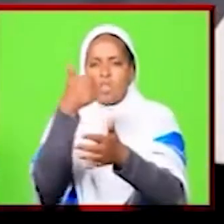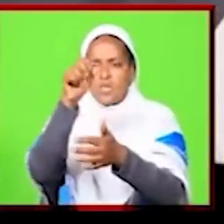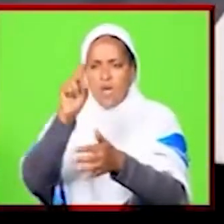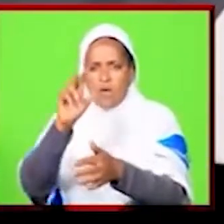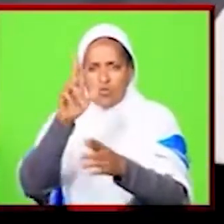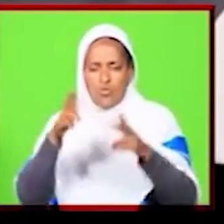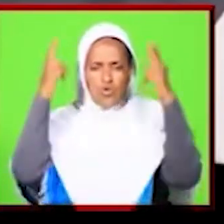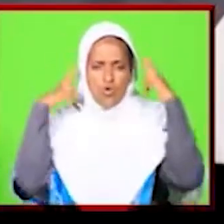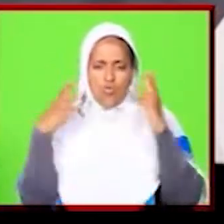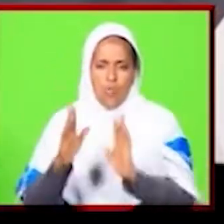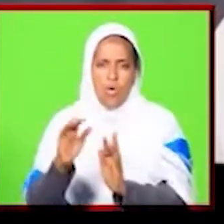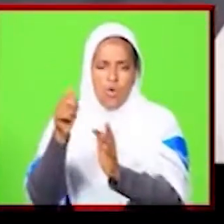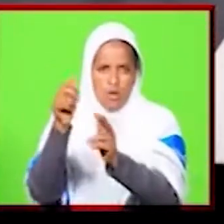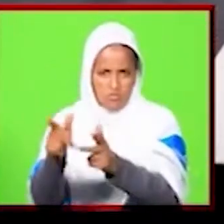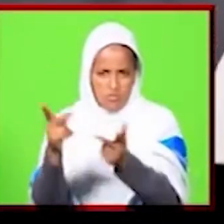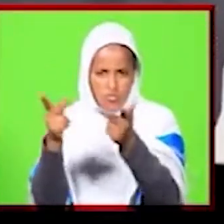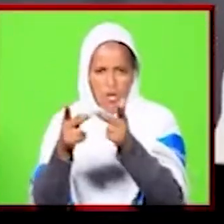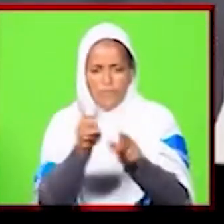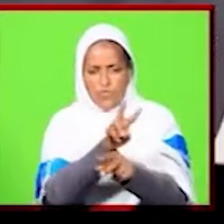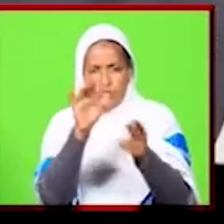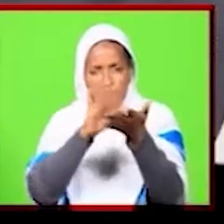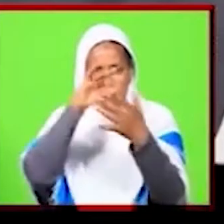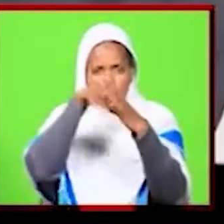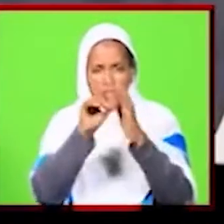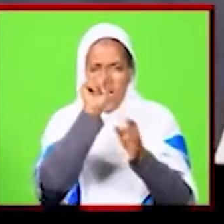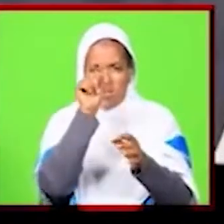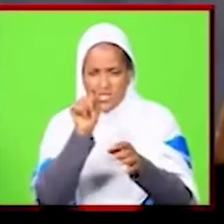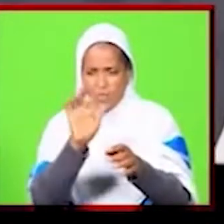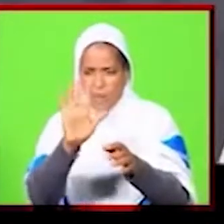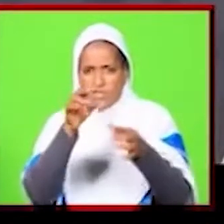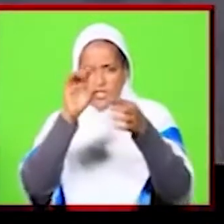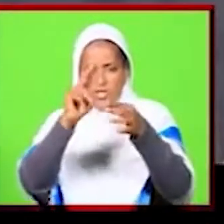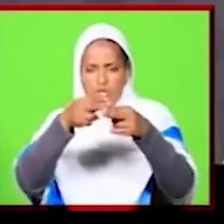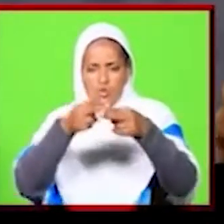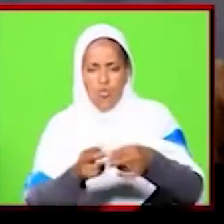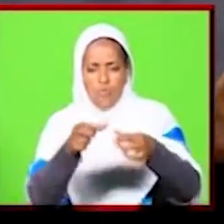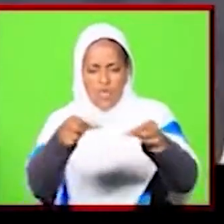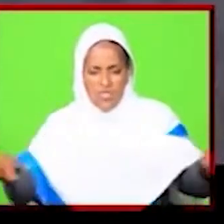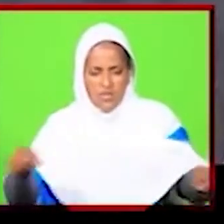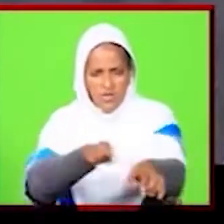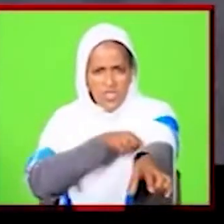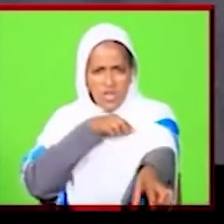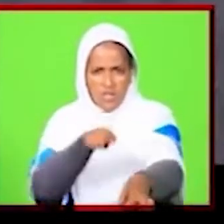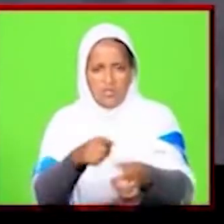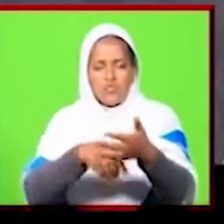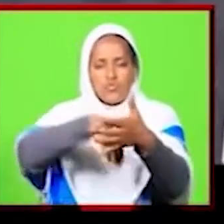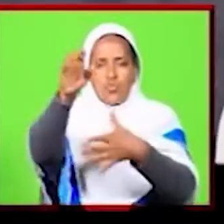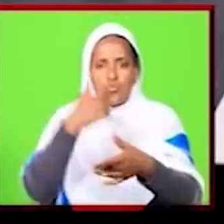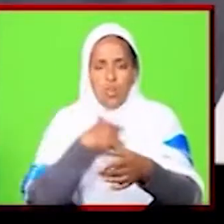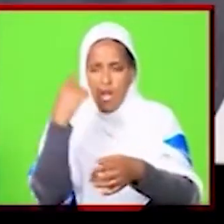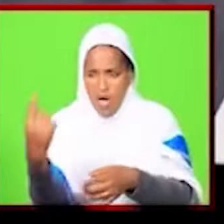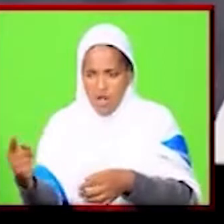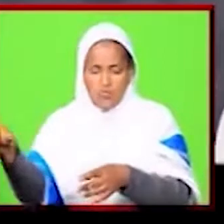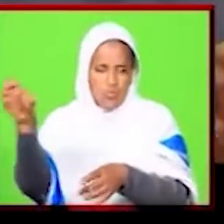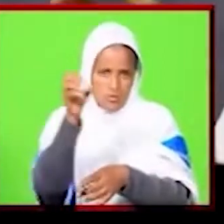ሲሆን፣ ሁለተኛው ደግሞ አዲሷ ኢያሪኮ ወይም የሮማውያን ኢያሪኮ ናቸው። በሁለቱ መካከል የ1.5 ኪሎ ሜትር ርቀት ነበራቸው።